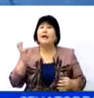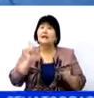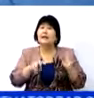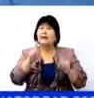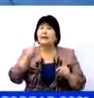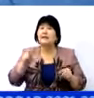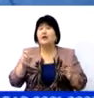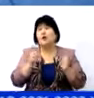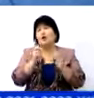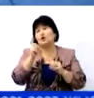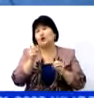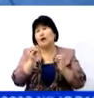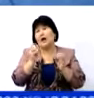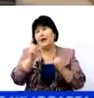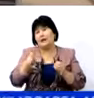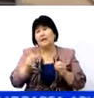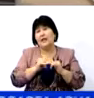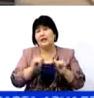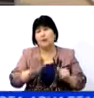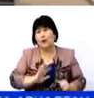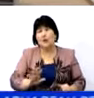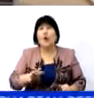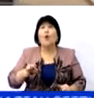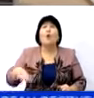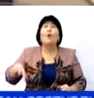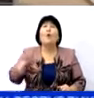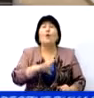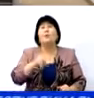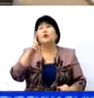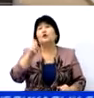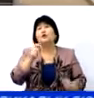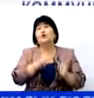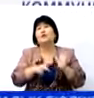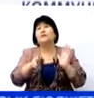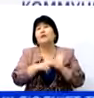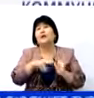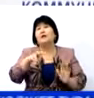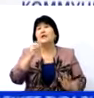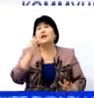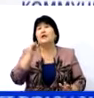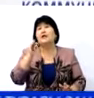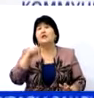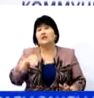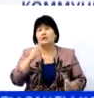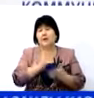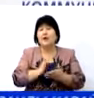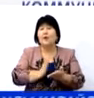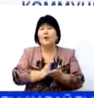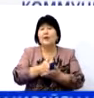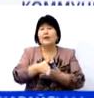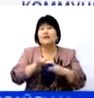келгендердің саны 100 адамнан аспауы керек. Облыс бойынша 178 мешіт бар. Мешітке кіретін